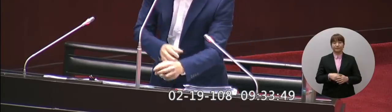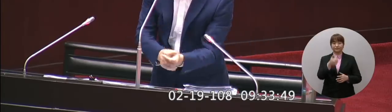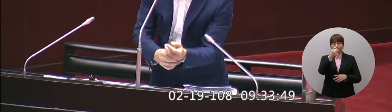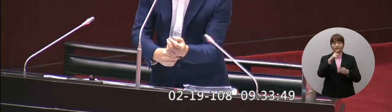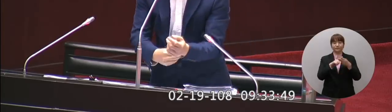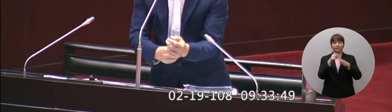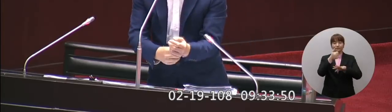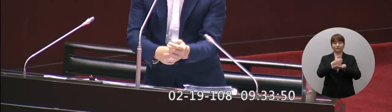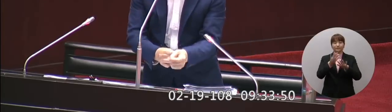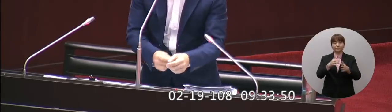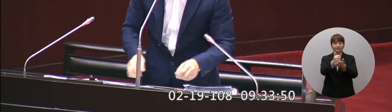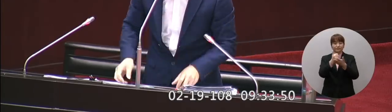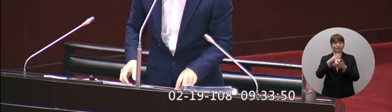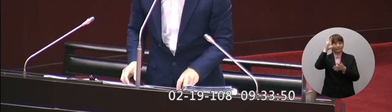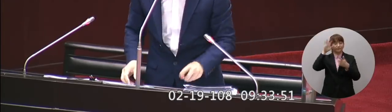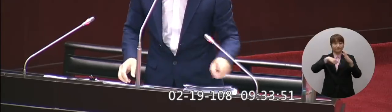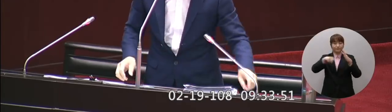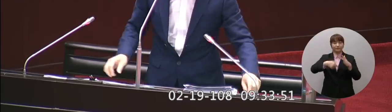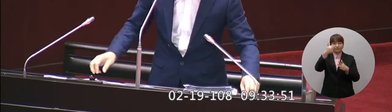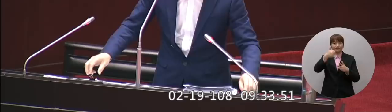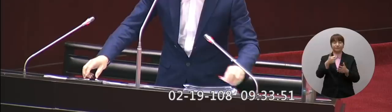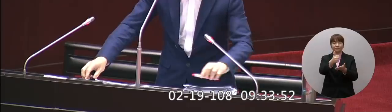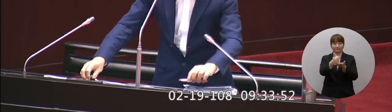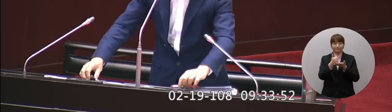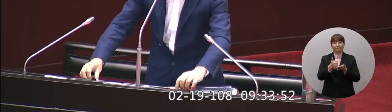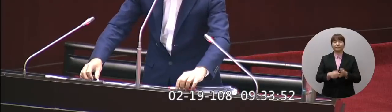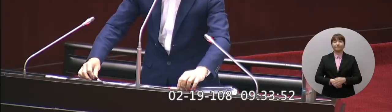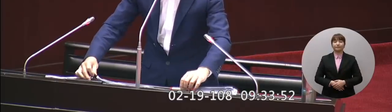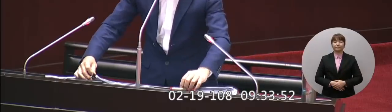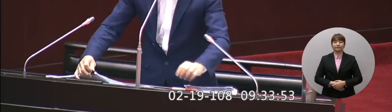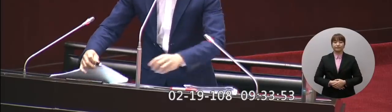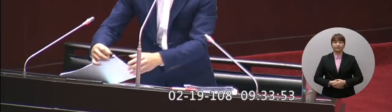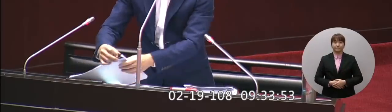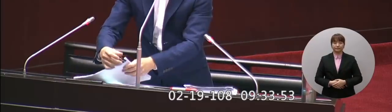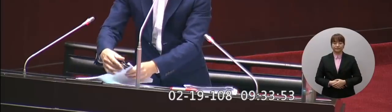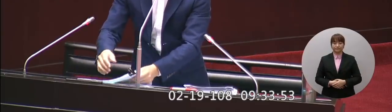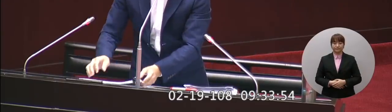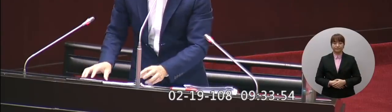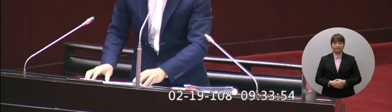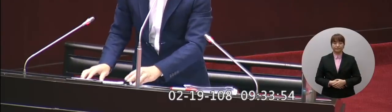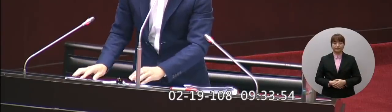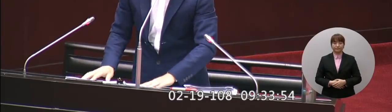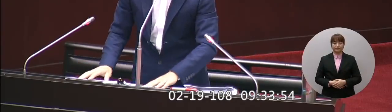谢谢主席。是不是有请苏院长？ 请苏院长。